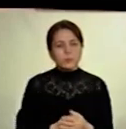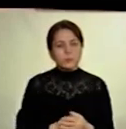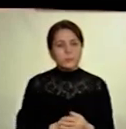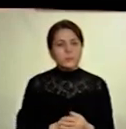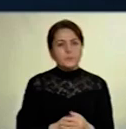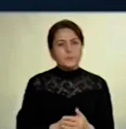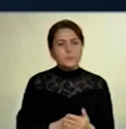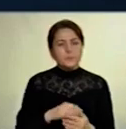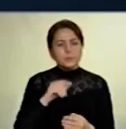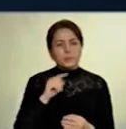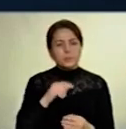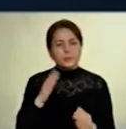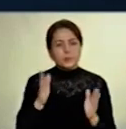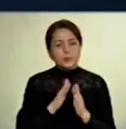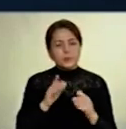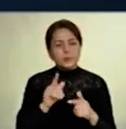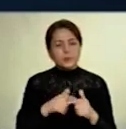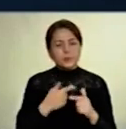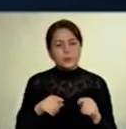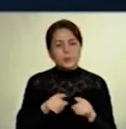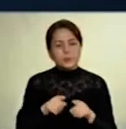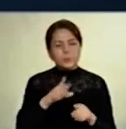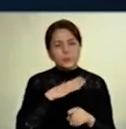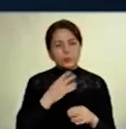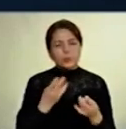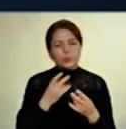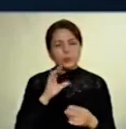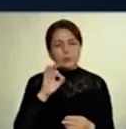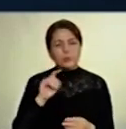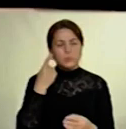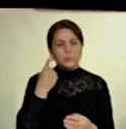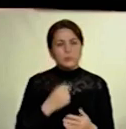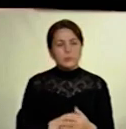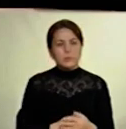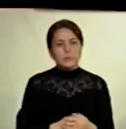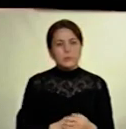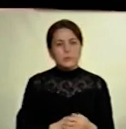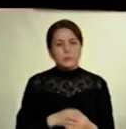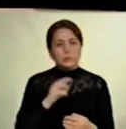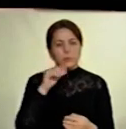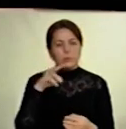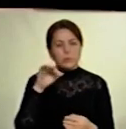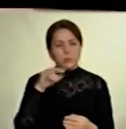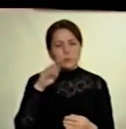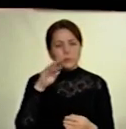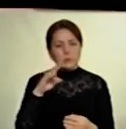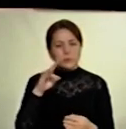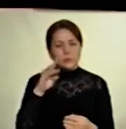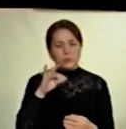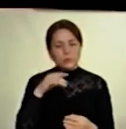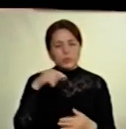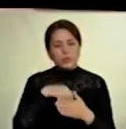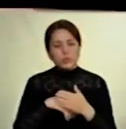0.127 ni. Bu kichik yoki teng bo'lish kerak 0.101 ga. Demek modulni ichidagi amalni